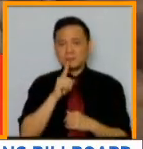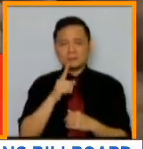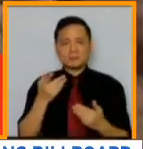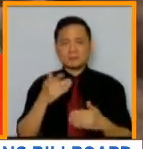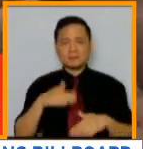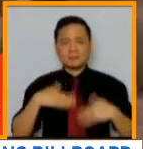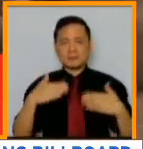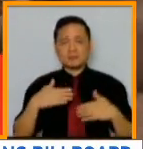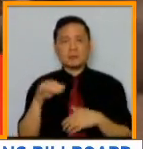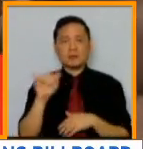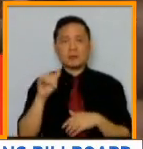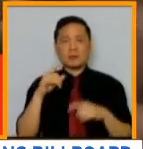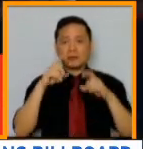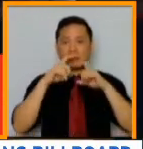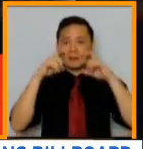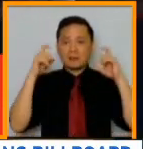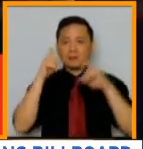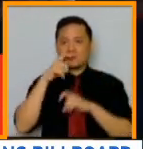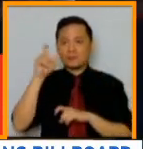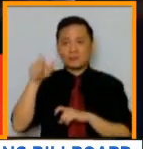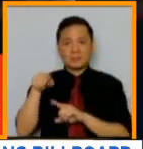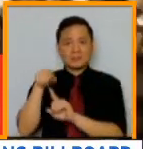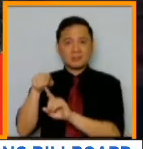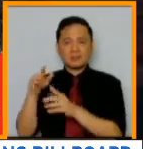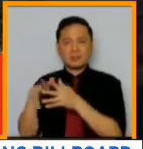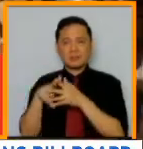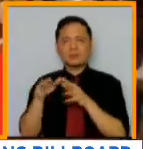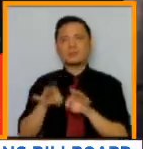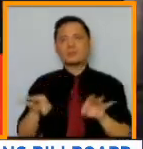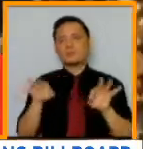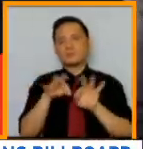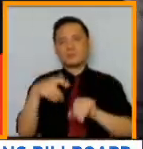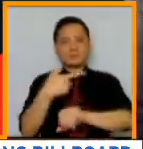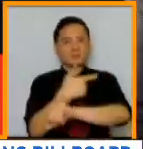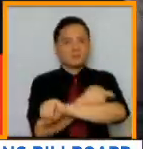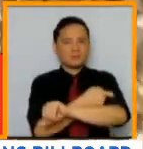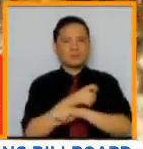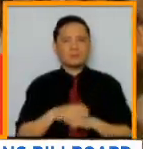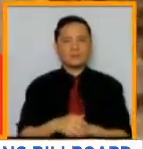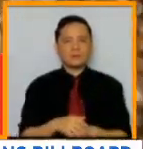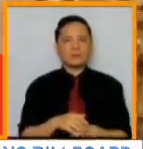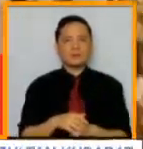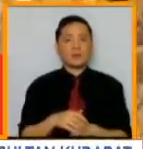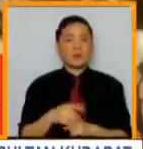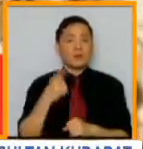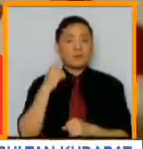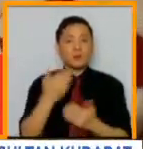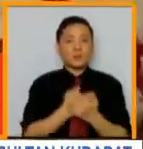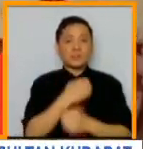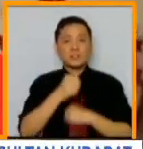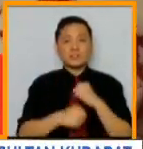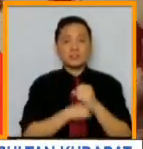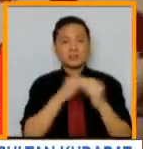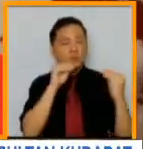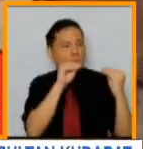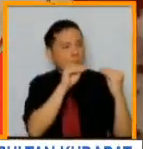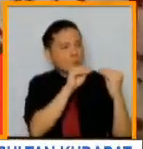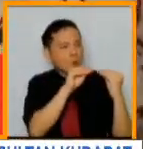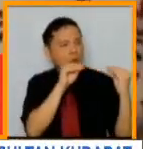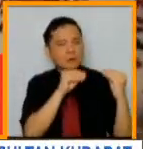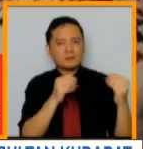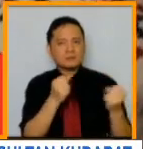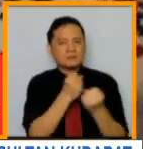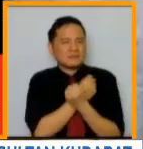mga nasa Amerika basta't bakunado na. Kaya para daw mag-kiss at hug ang inyong mga mahal sa buhay ngayong Pasko, pumila na